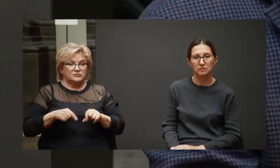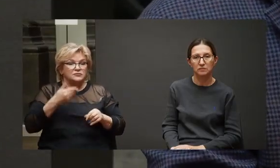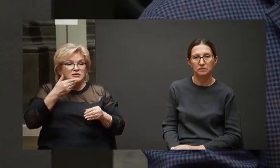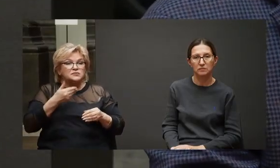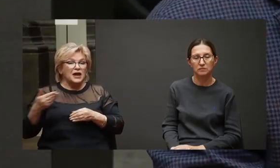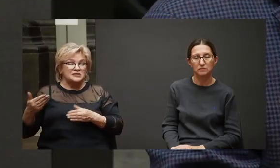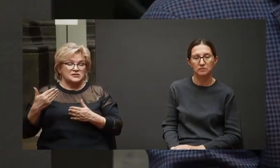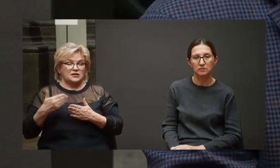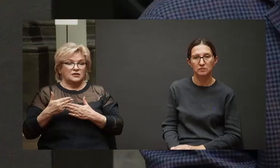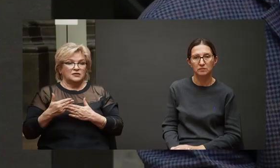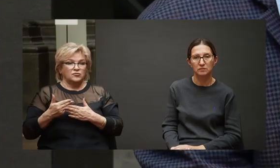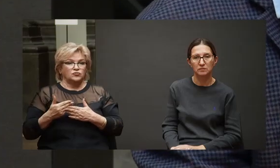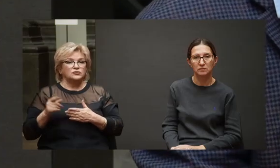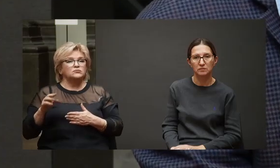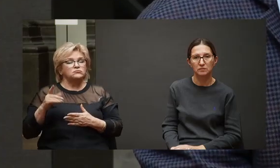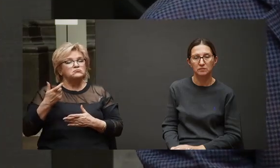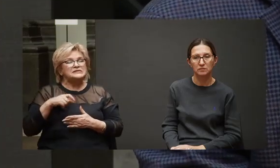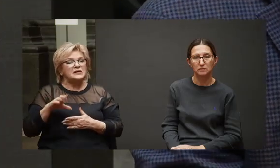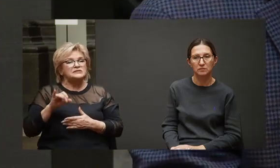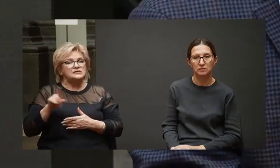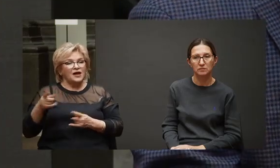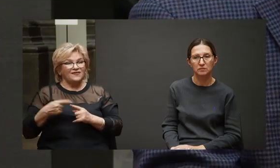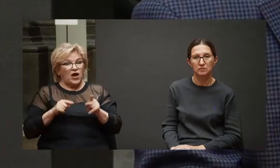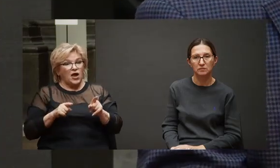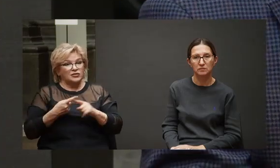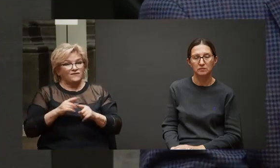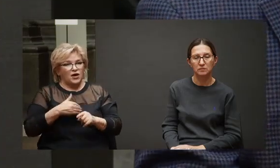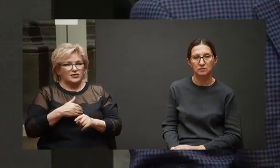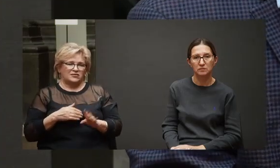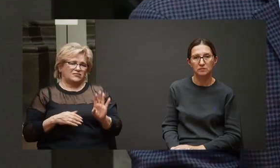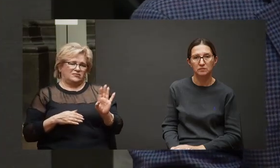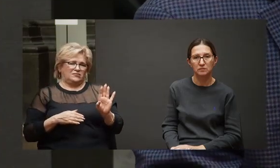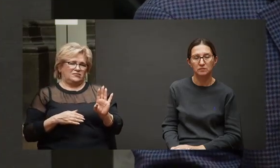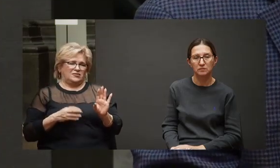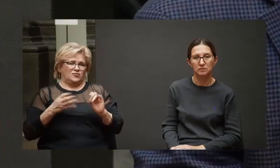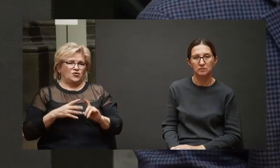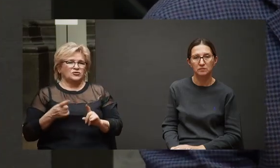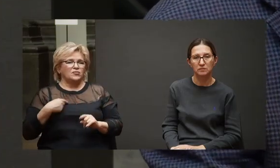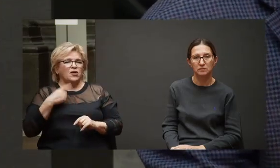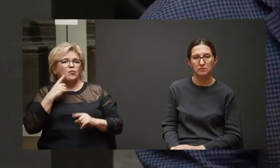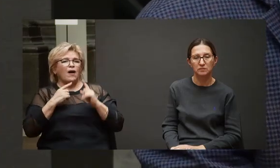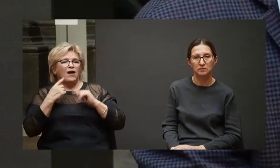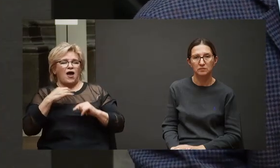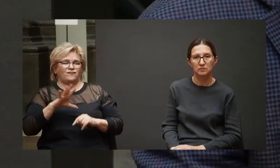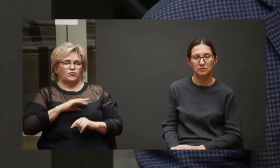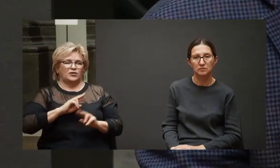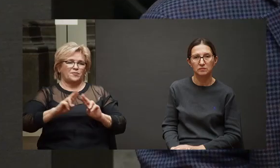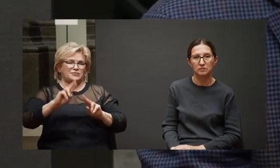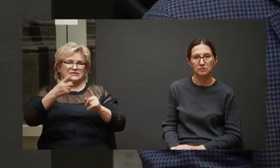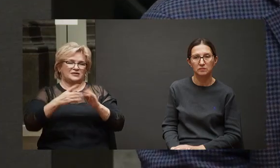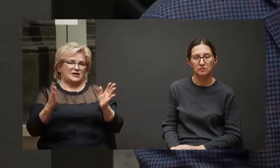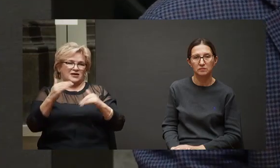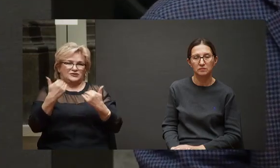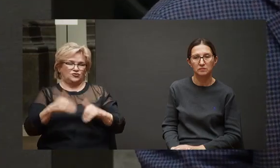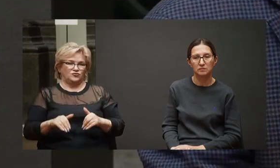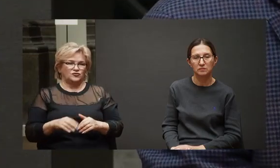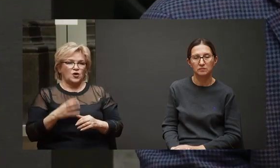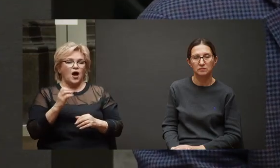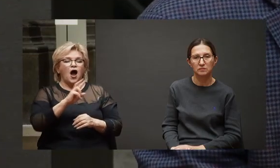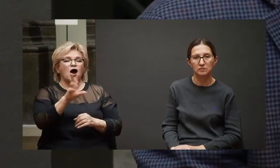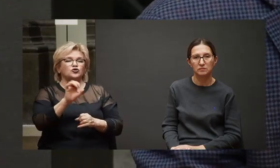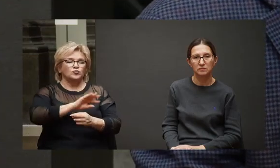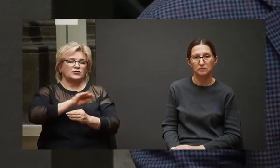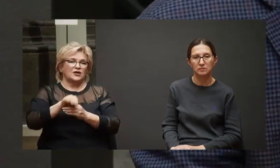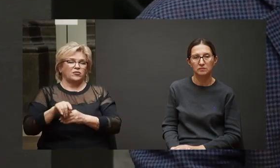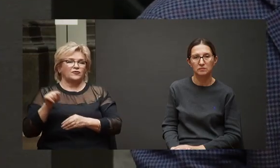спросили, мсье Сезанн, вот вы этого хотели? Он говорит, да нет, ребят, просто мне по кайфу было писать эти картины. А кто-нибудь еще добавил бы, что